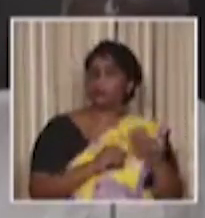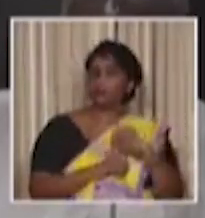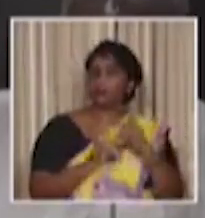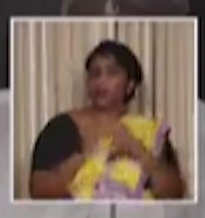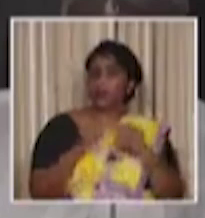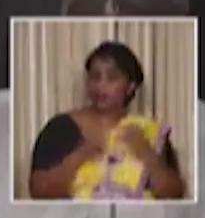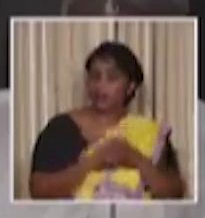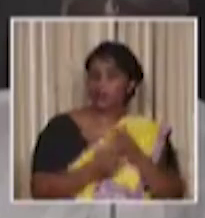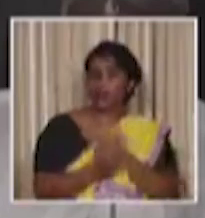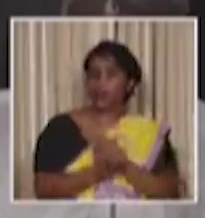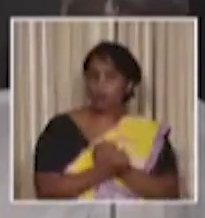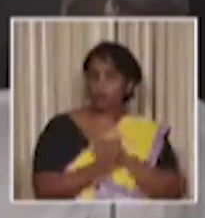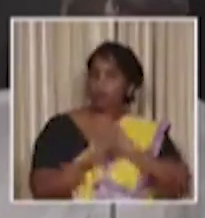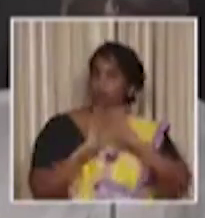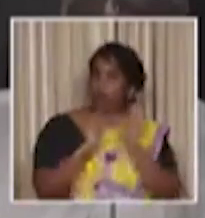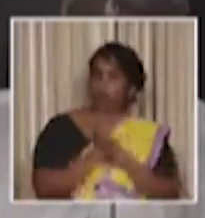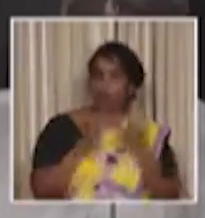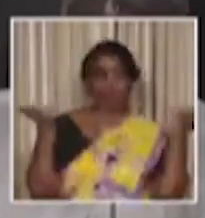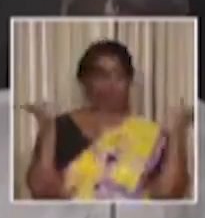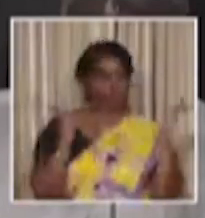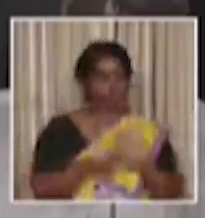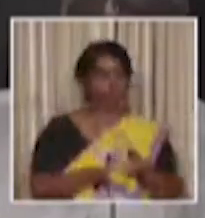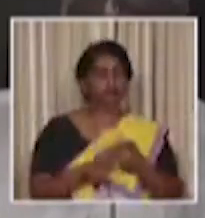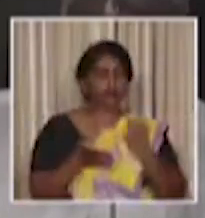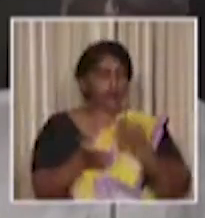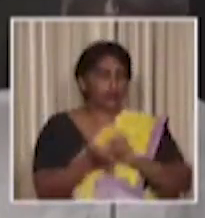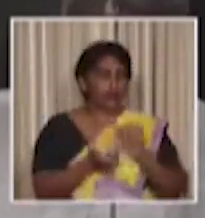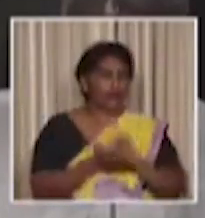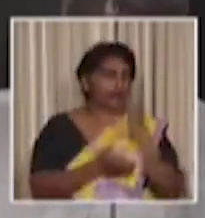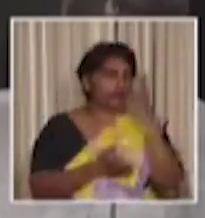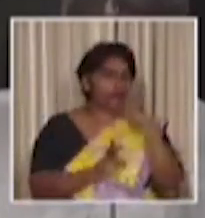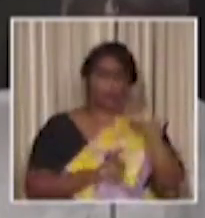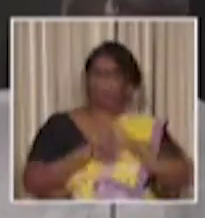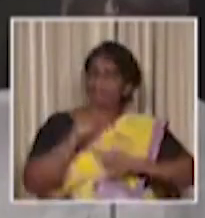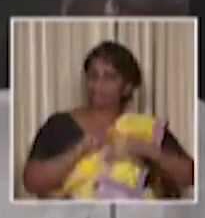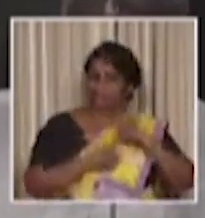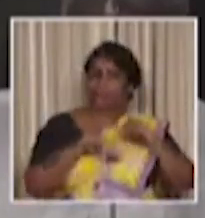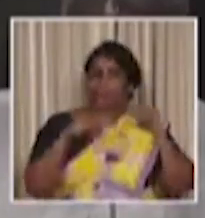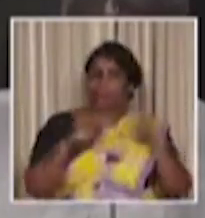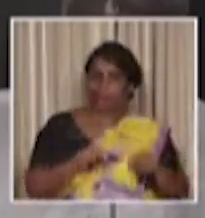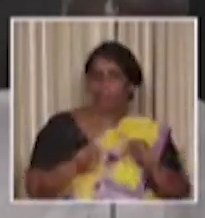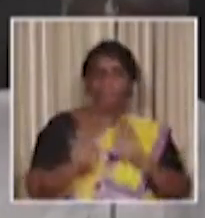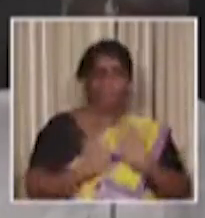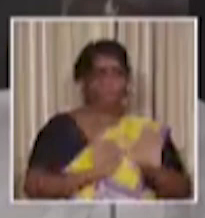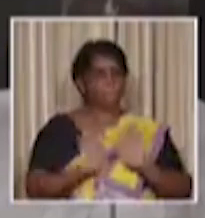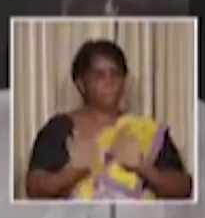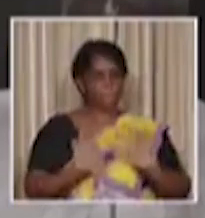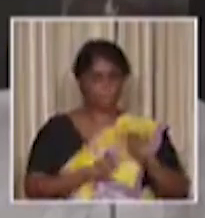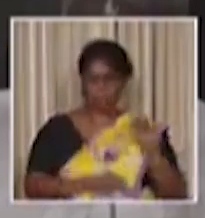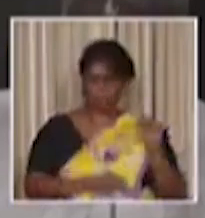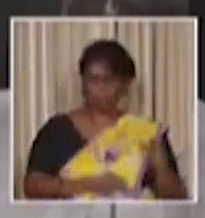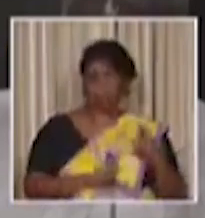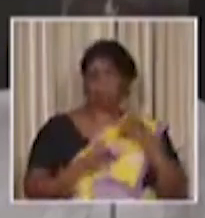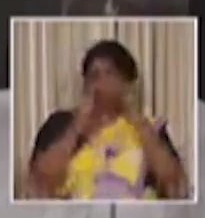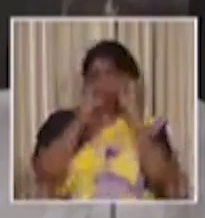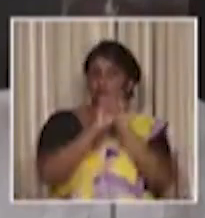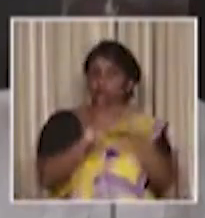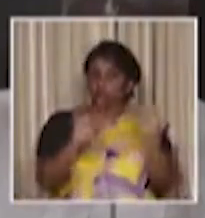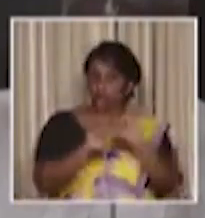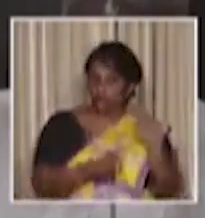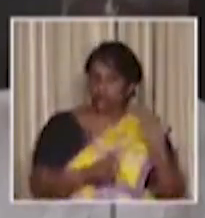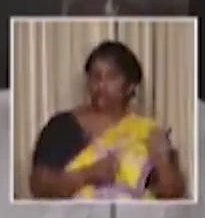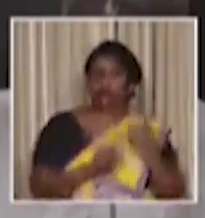අධිකාරීන් පොලිසිය මේ සියල්ල ගෙනාලා වතාවන් කීපයක් සාකච්ඡා කළා දැන් ඒක පාලනය කිරීම සඳහාත් දැනුවත් කිරීම